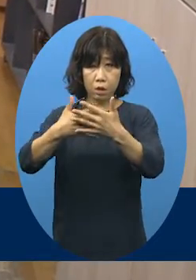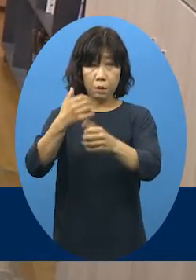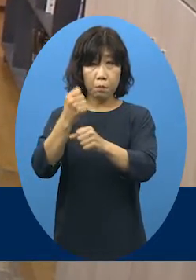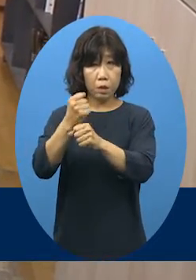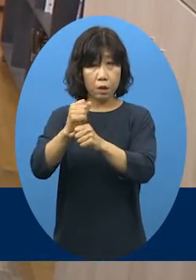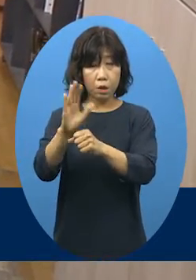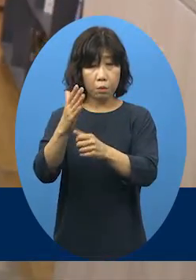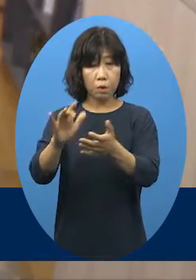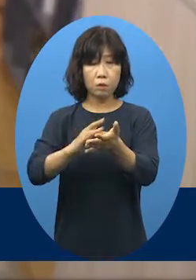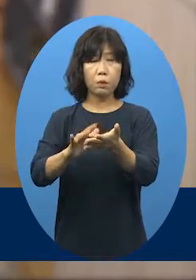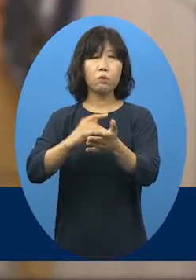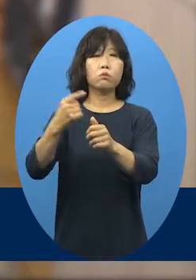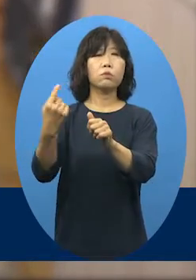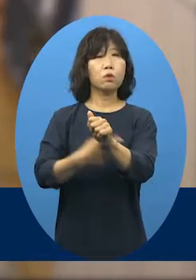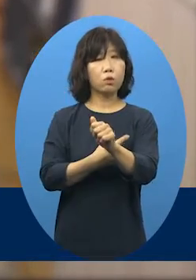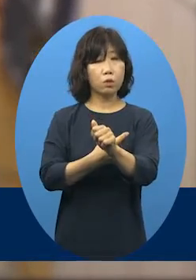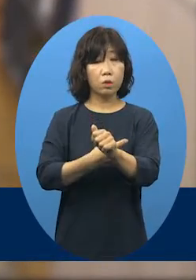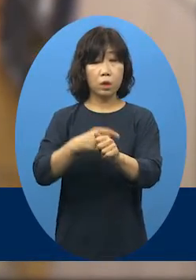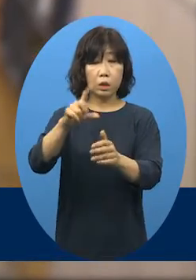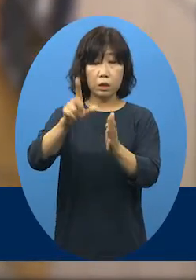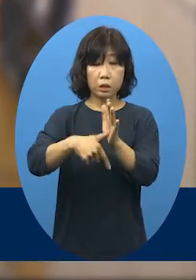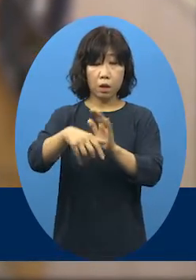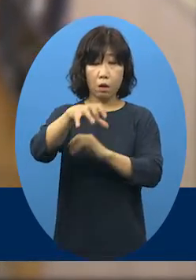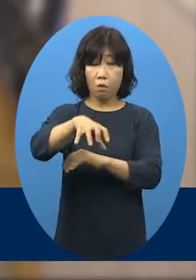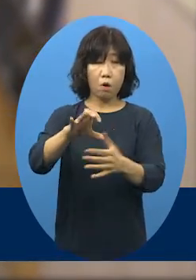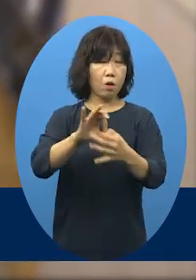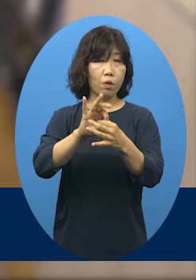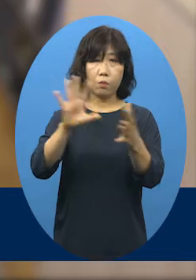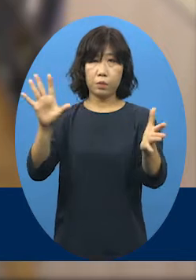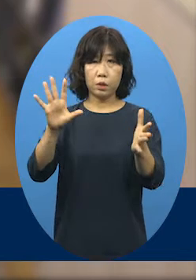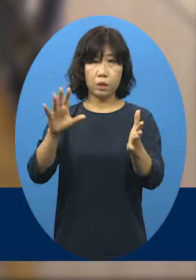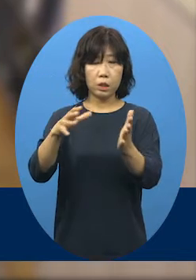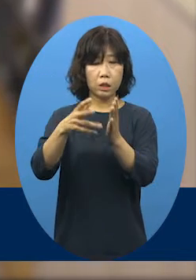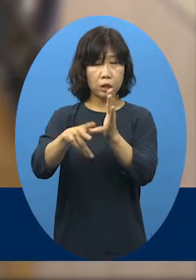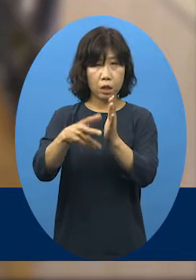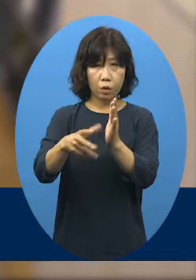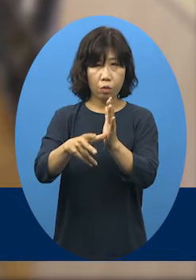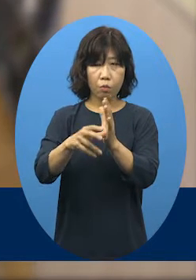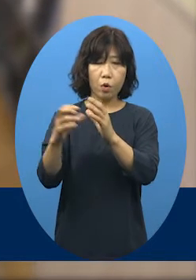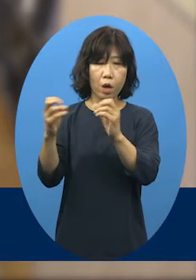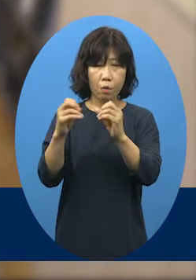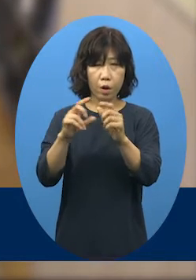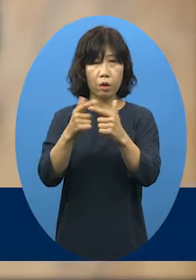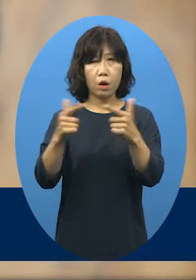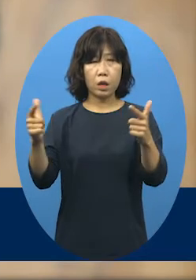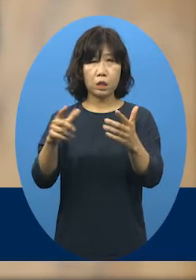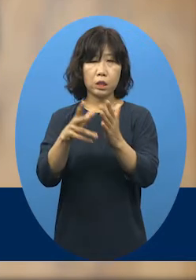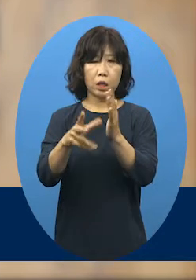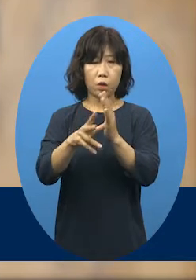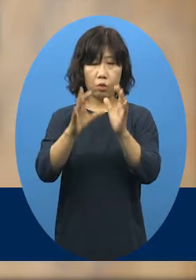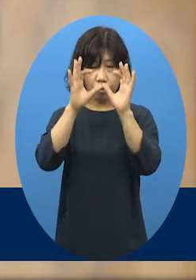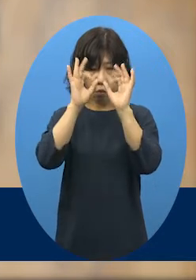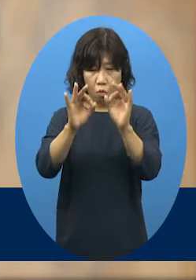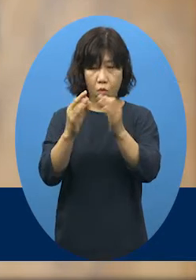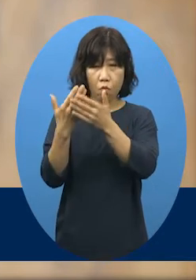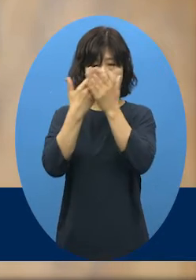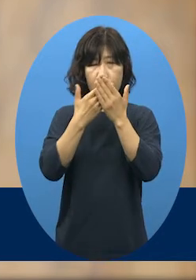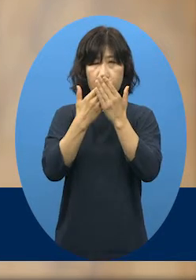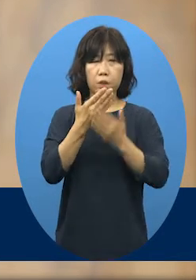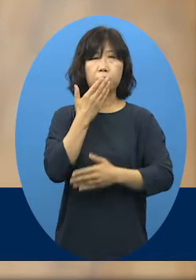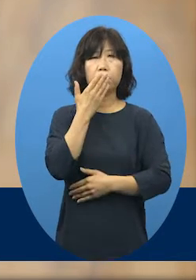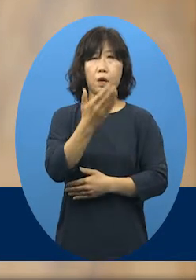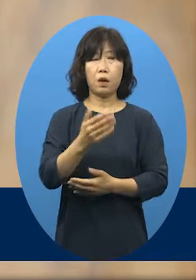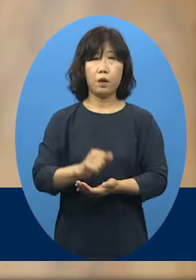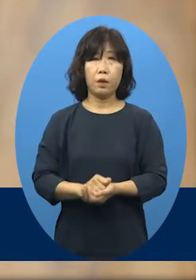구축되면 학생들은 스마트 기기를 통해 언제 어디서나 플래시 도마 챙 트 해야 등 다양한 콘텐츠를